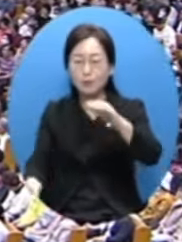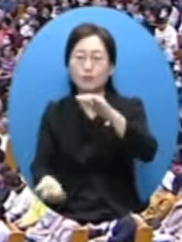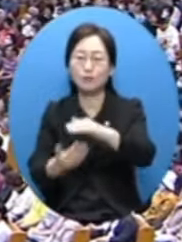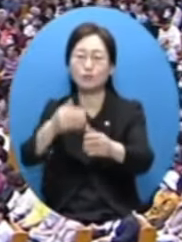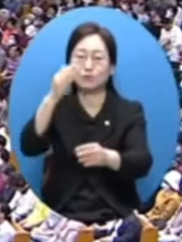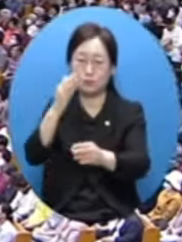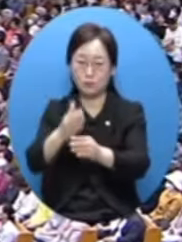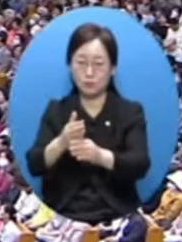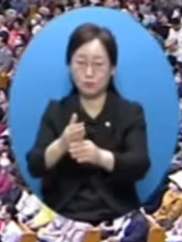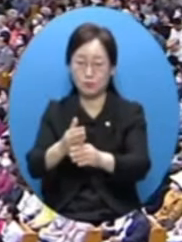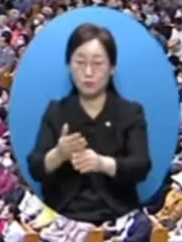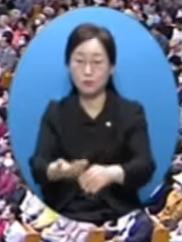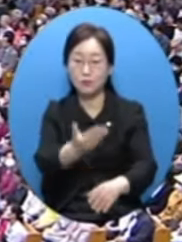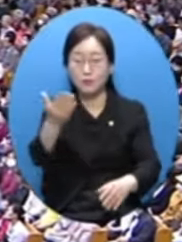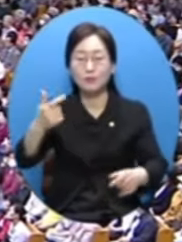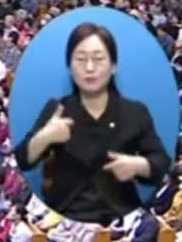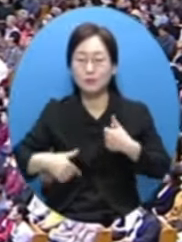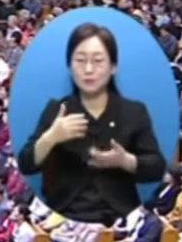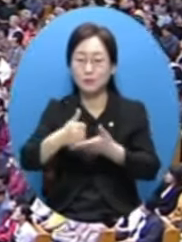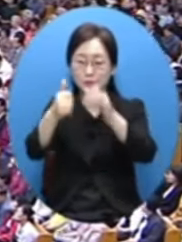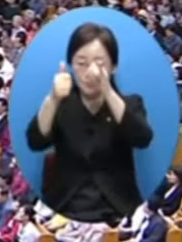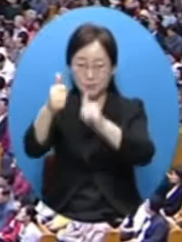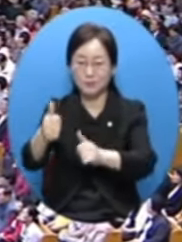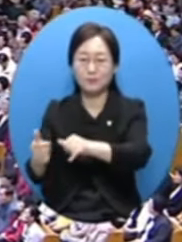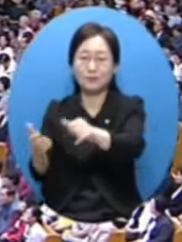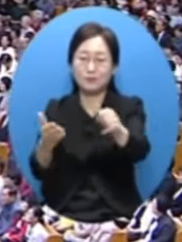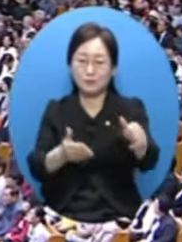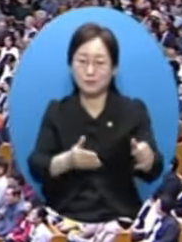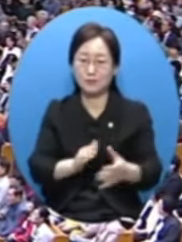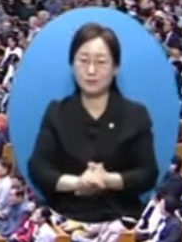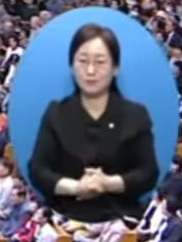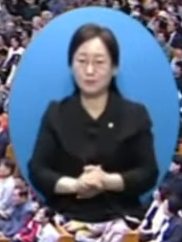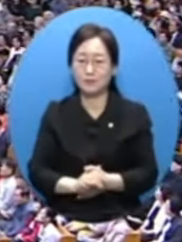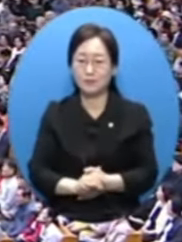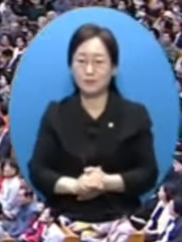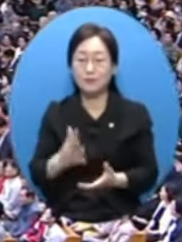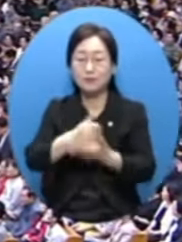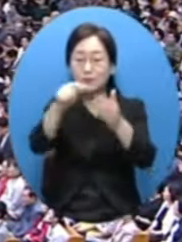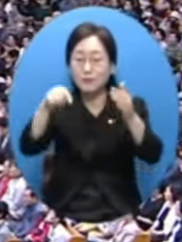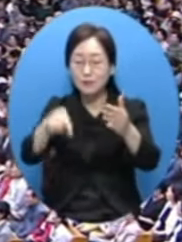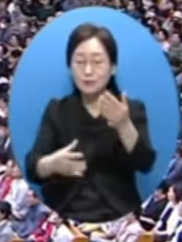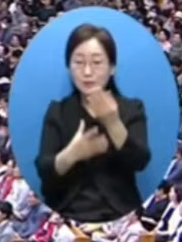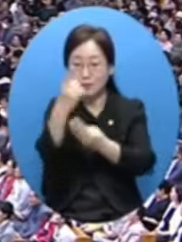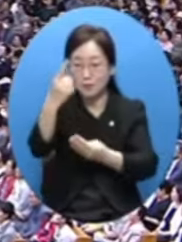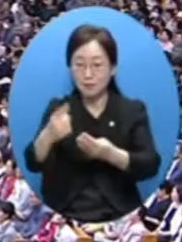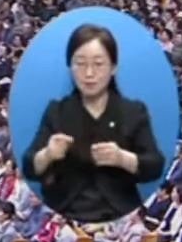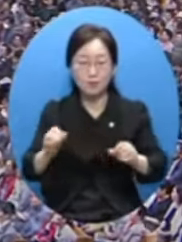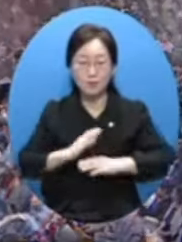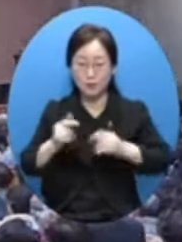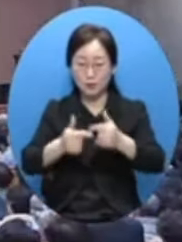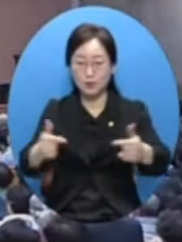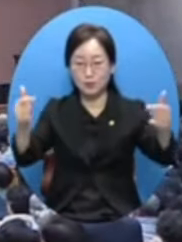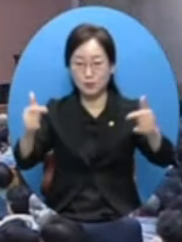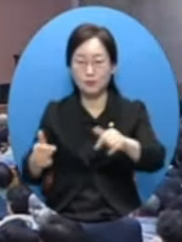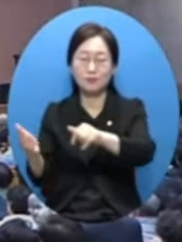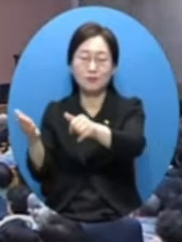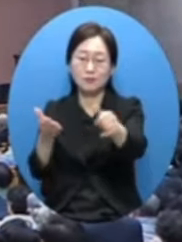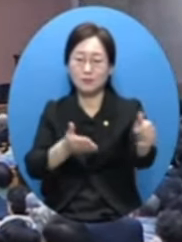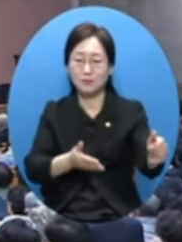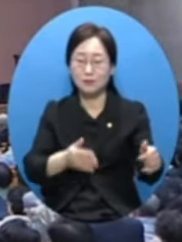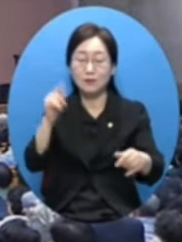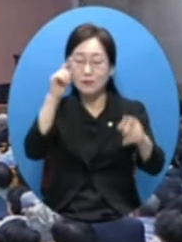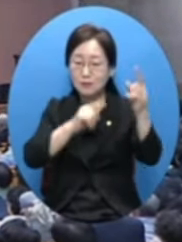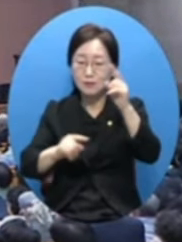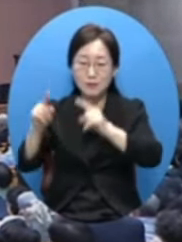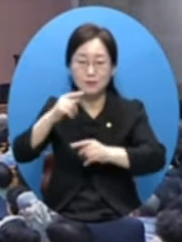여러분 기쁨으로 주님을 섬기실 수 있게 되길 바랍니다. 주님 앞에서 하나 되어 놀라운 부흥역사를 이루어 가시길 바랍니다. 상처